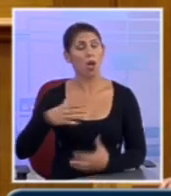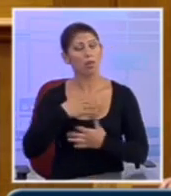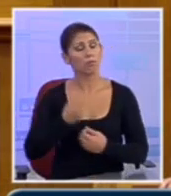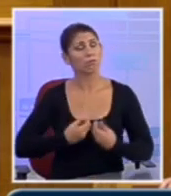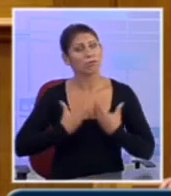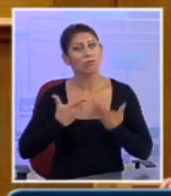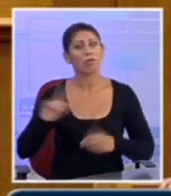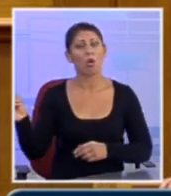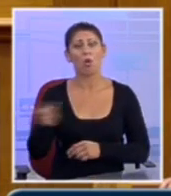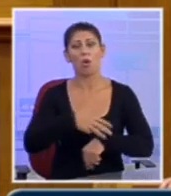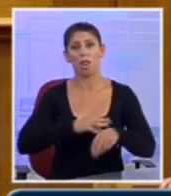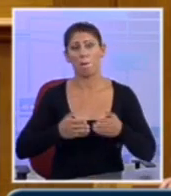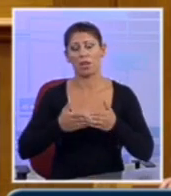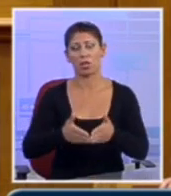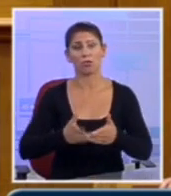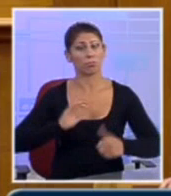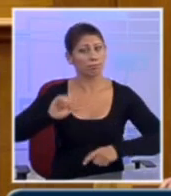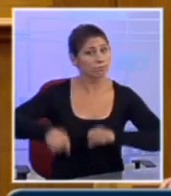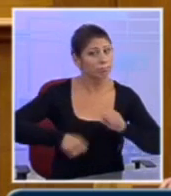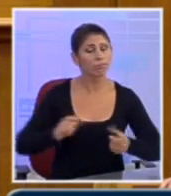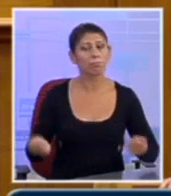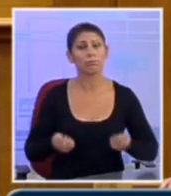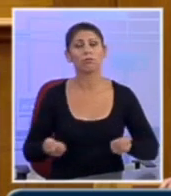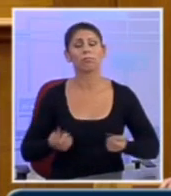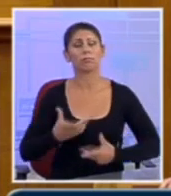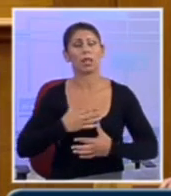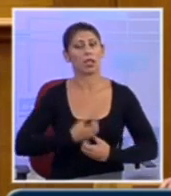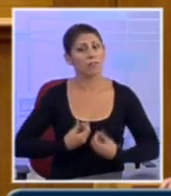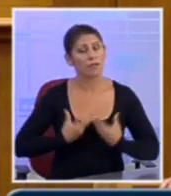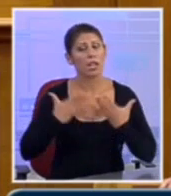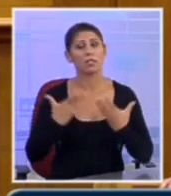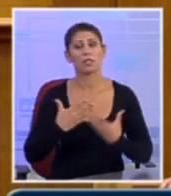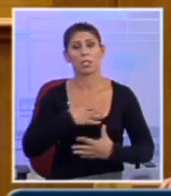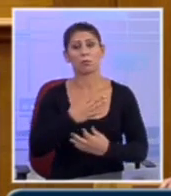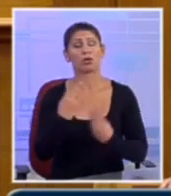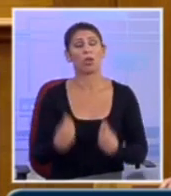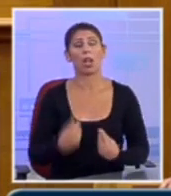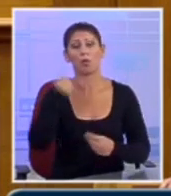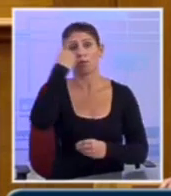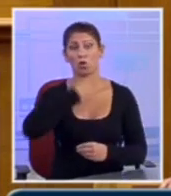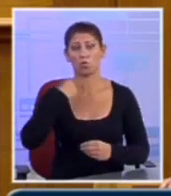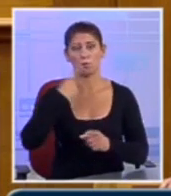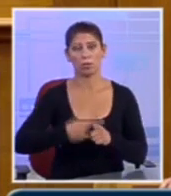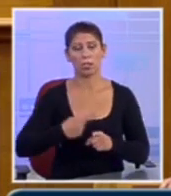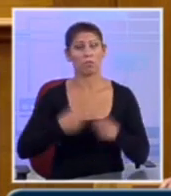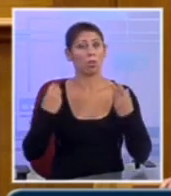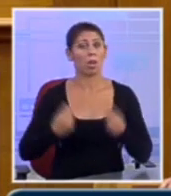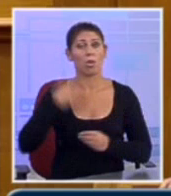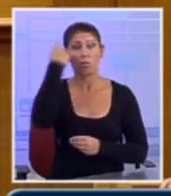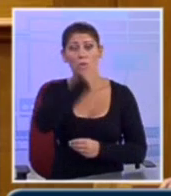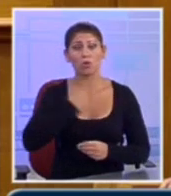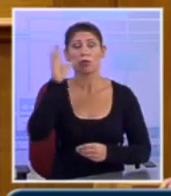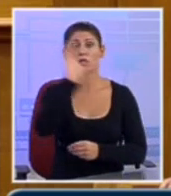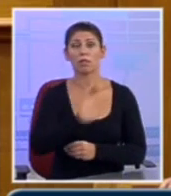και η μάχη που δίνει εκφράζεται και εκπροσωπείται το καλό πρόσωπο της Ελλάδας, το καλό πρόσωπο της Ευρώπης,